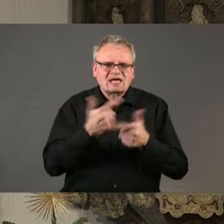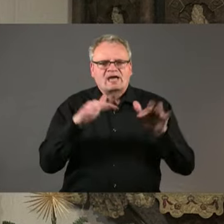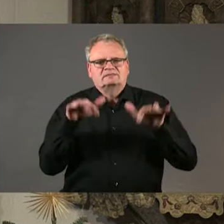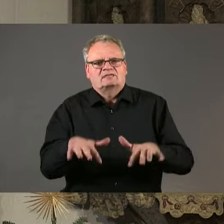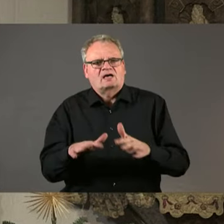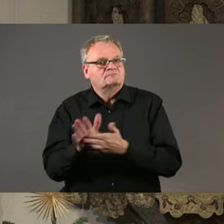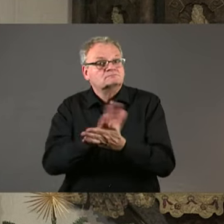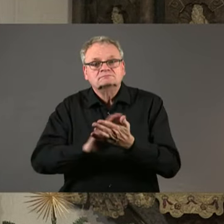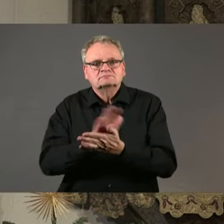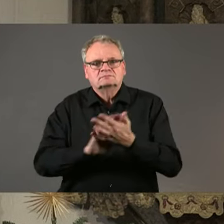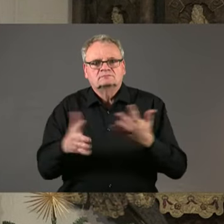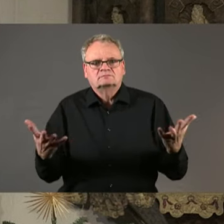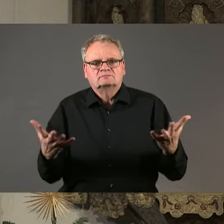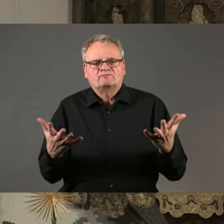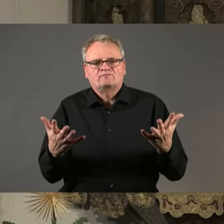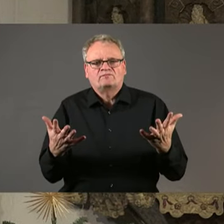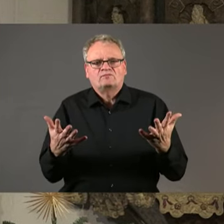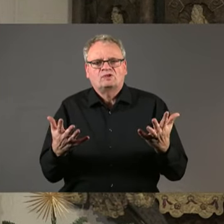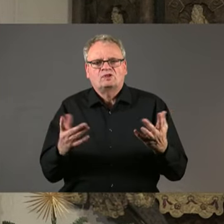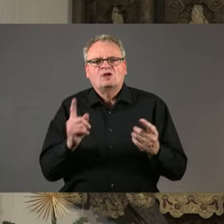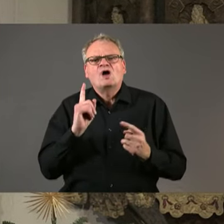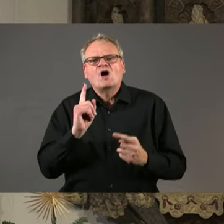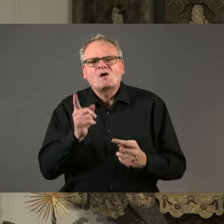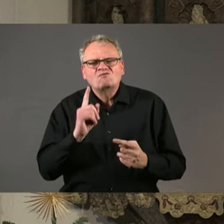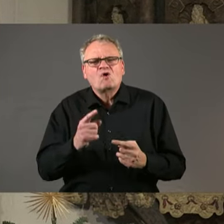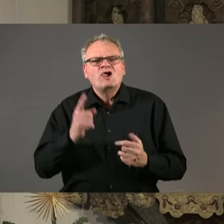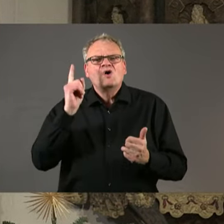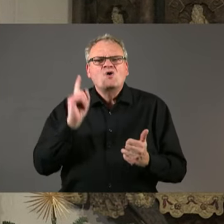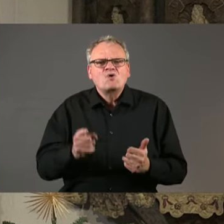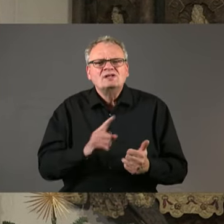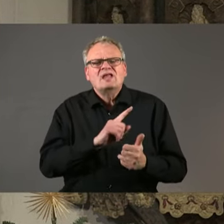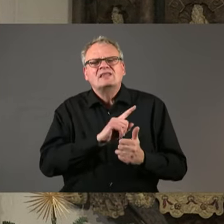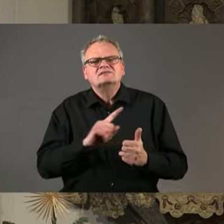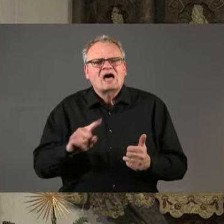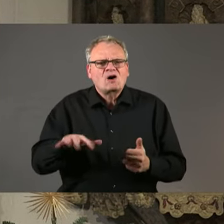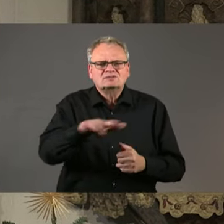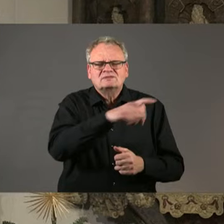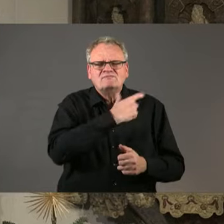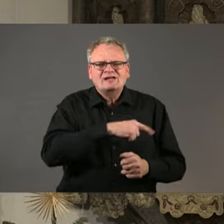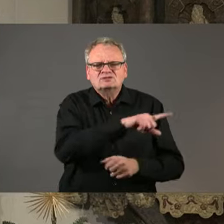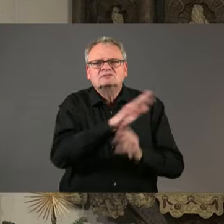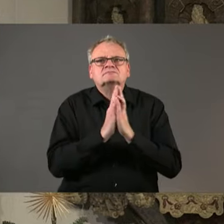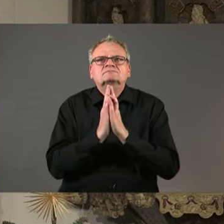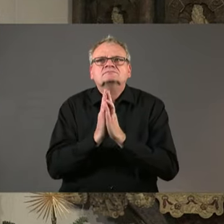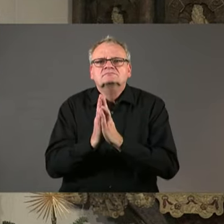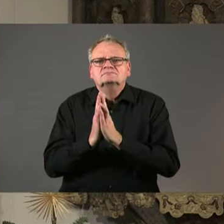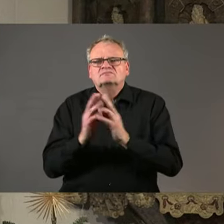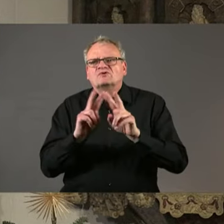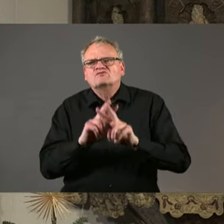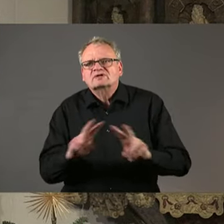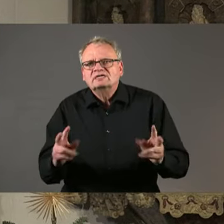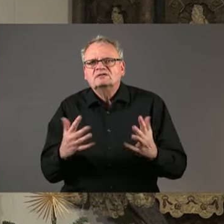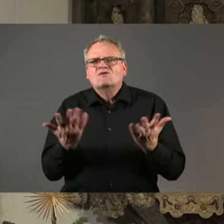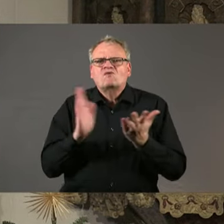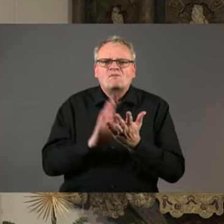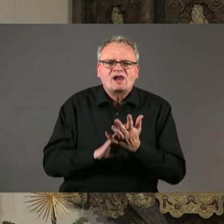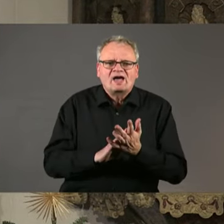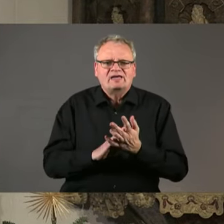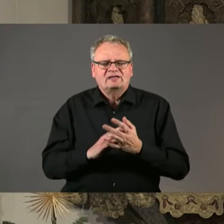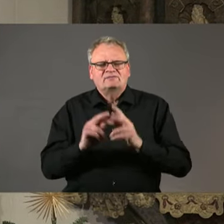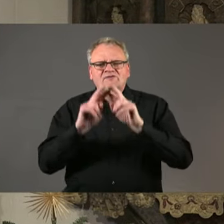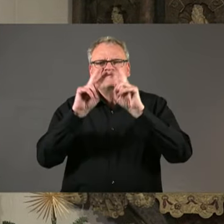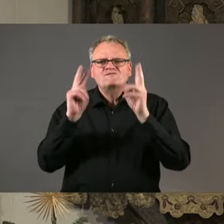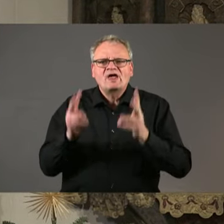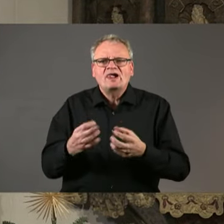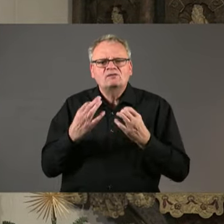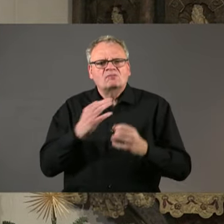Sicht. Obwohl Hunderttausende tagtäglich darum flehen, wo bleibst du, Trost der ganzen